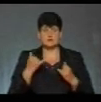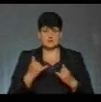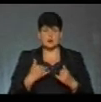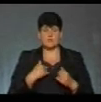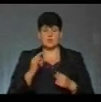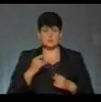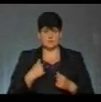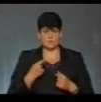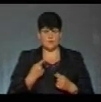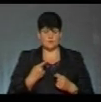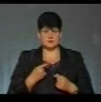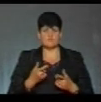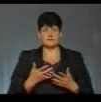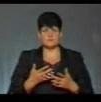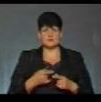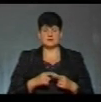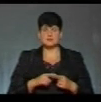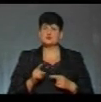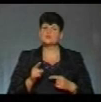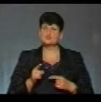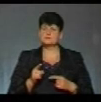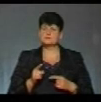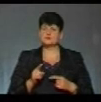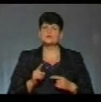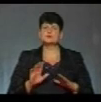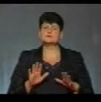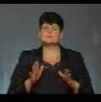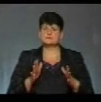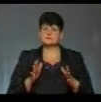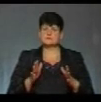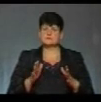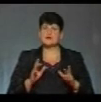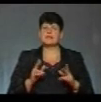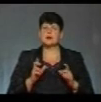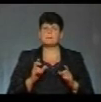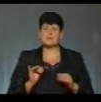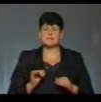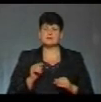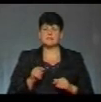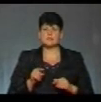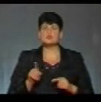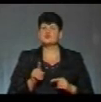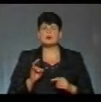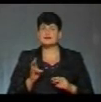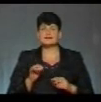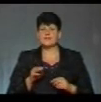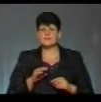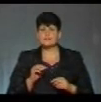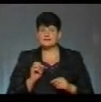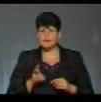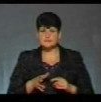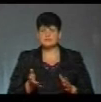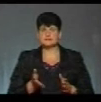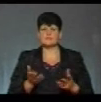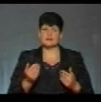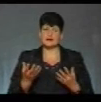мені говорить? З'ясувати це. Чому? Що відбувається? Як би ти хотів? Що не так? Давай разом